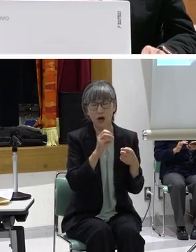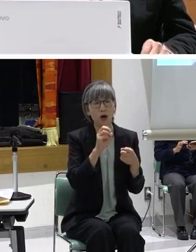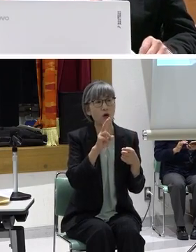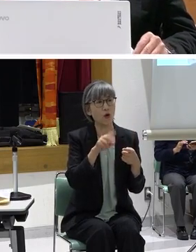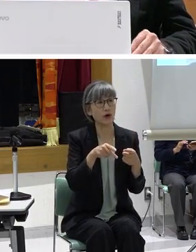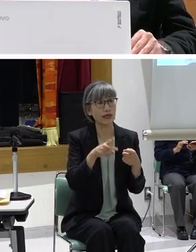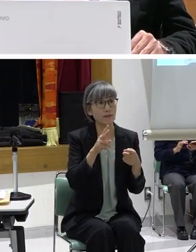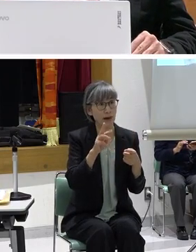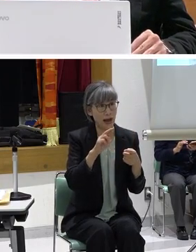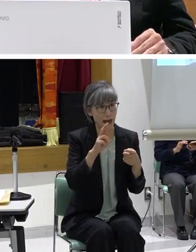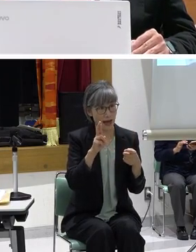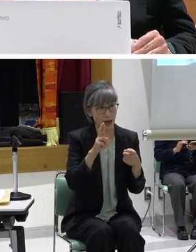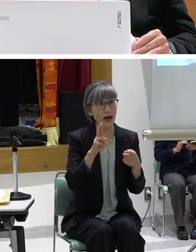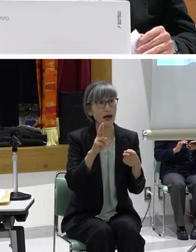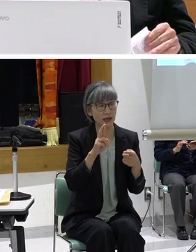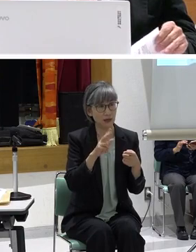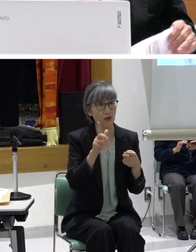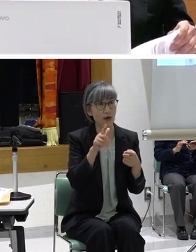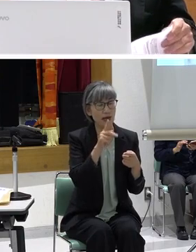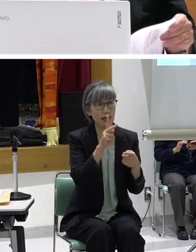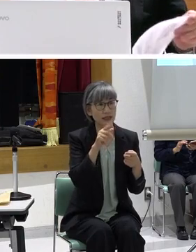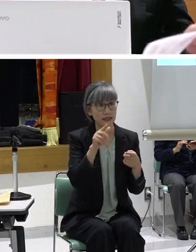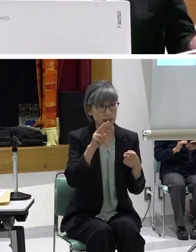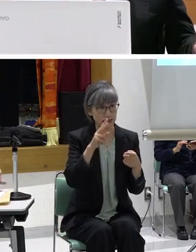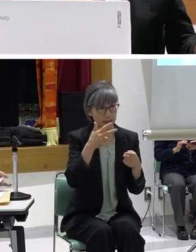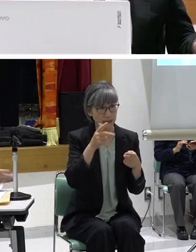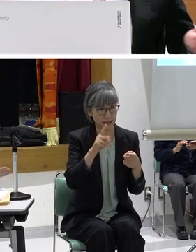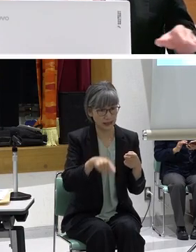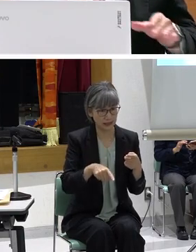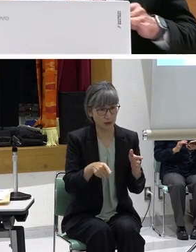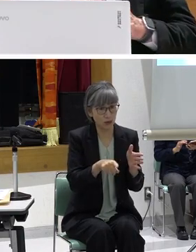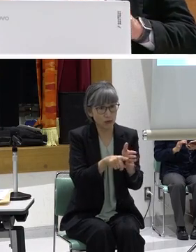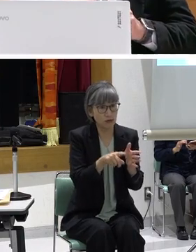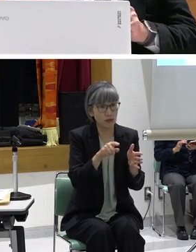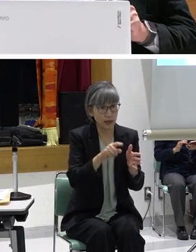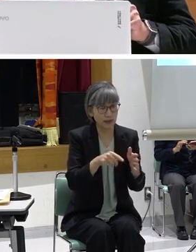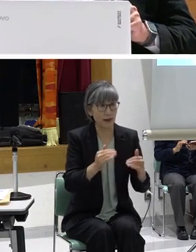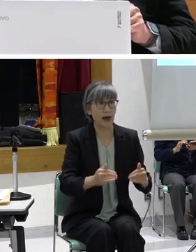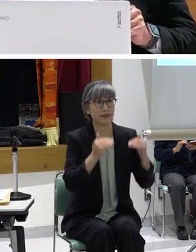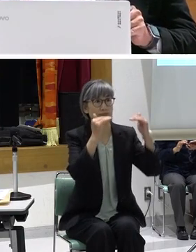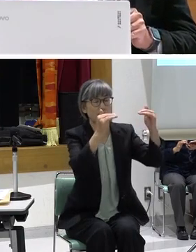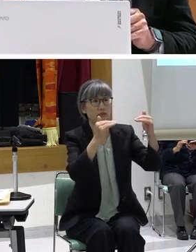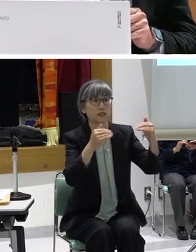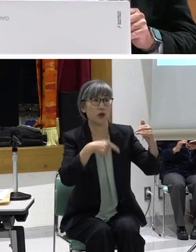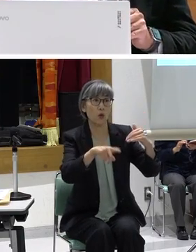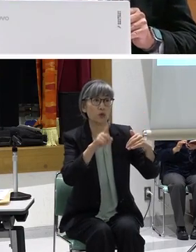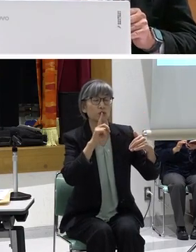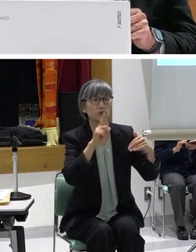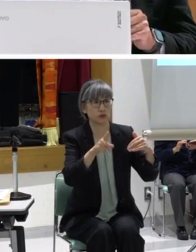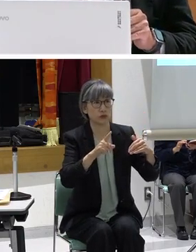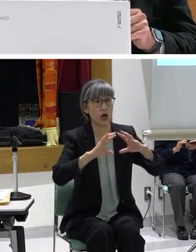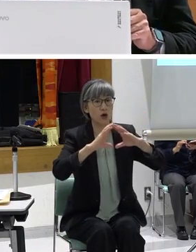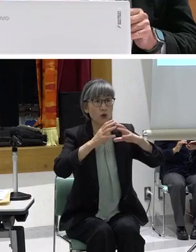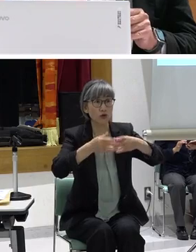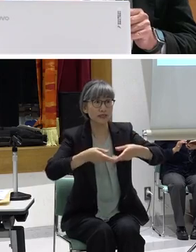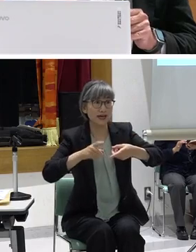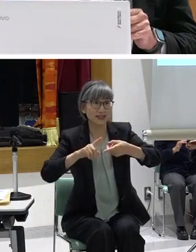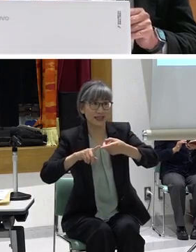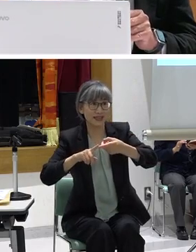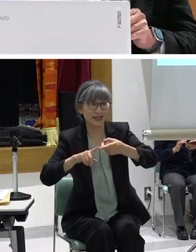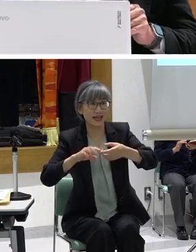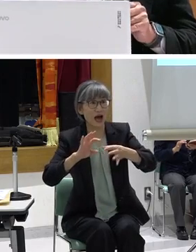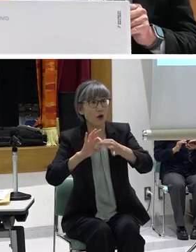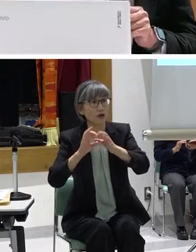引き継ぎさらに発展をさせる、まあ、先ほど言いましたオリパラで、まあ、国際的な考え方っていうのをだいぶ取り入れ